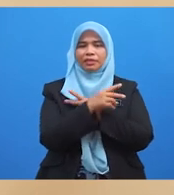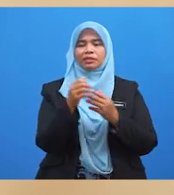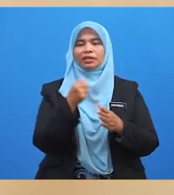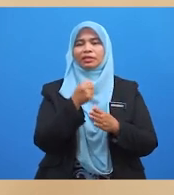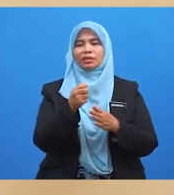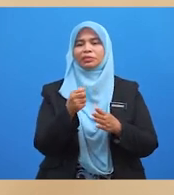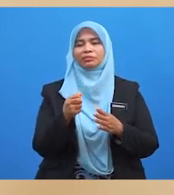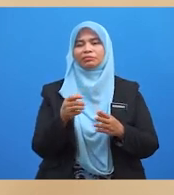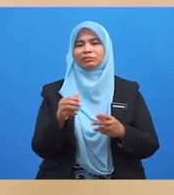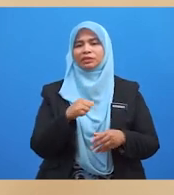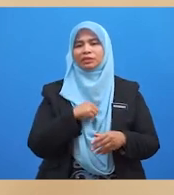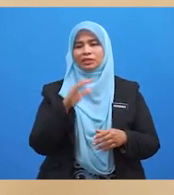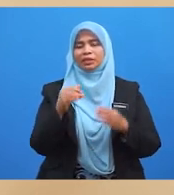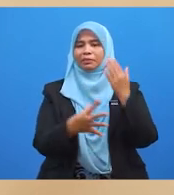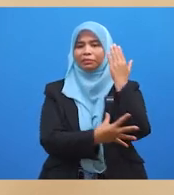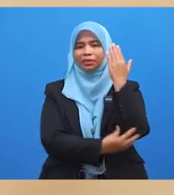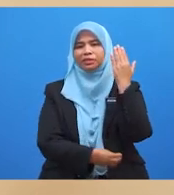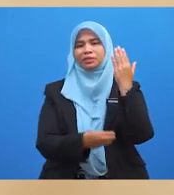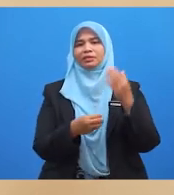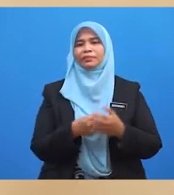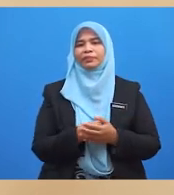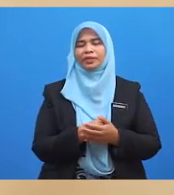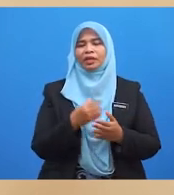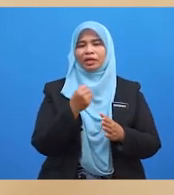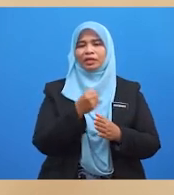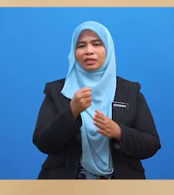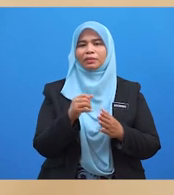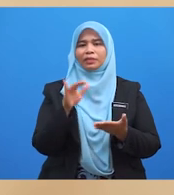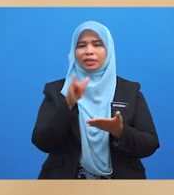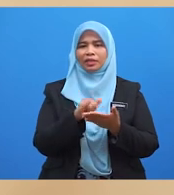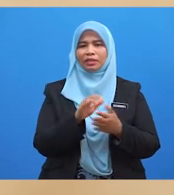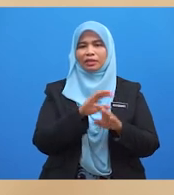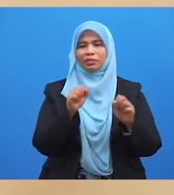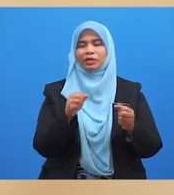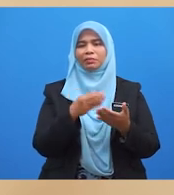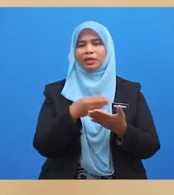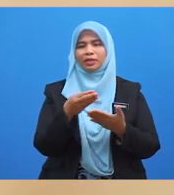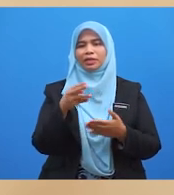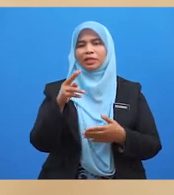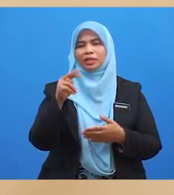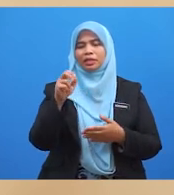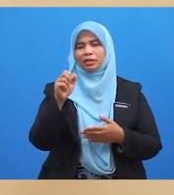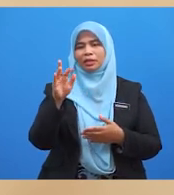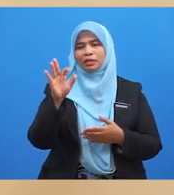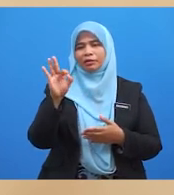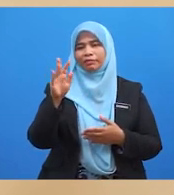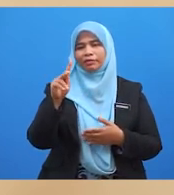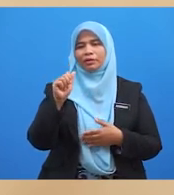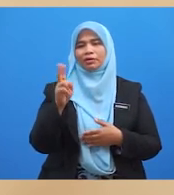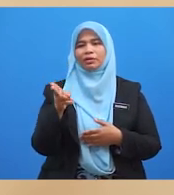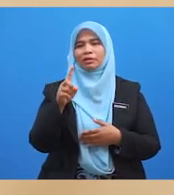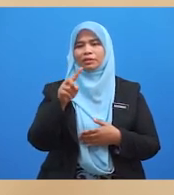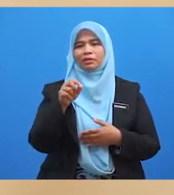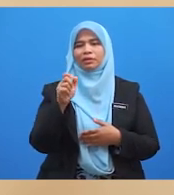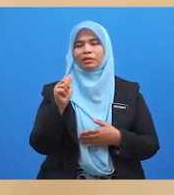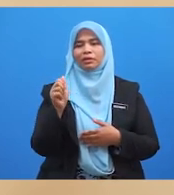yang fakir atau miskin ataupun yakin tidak mampu memberi nafkah zahir kepada isteri-isterinya.